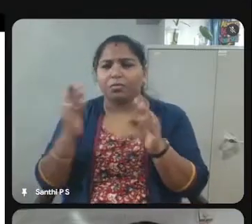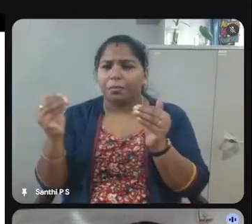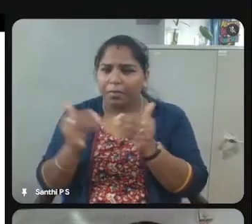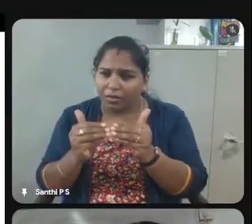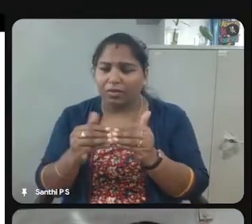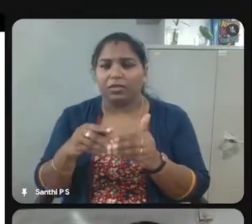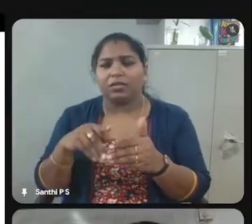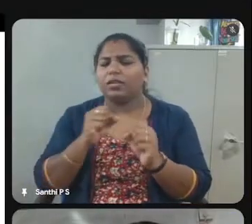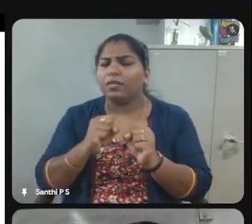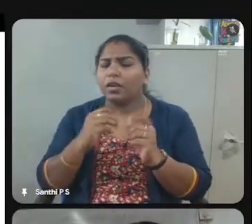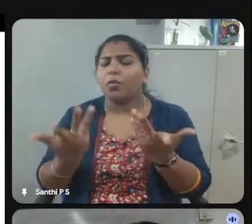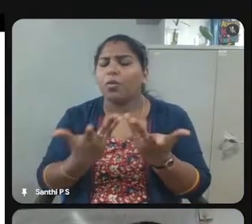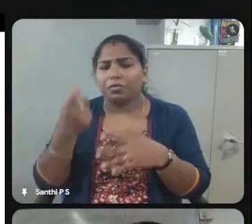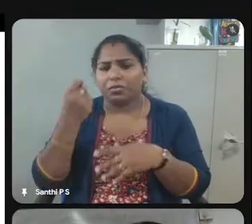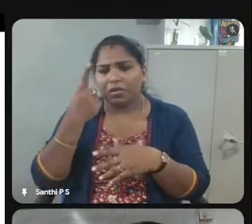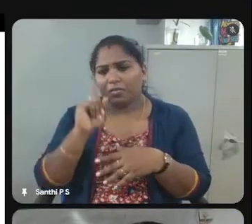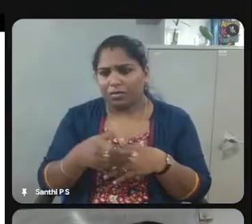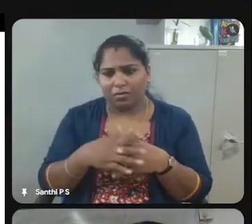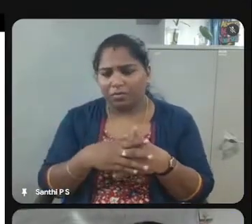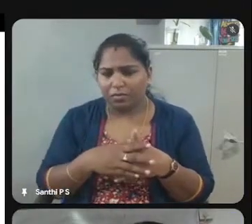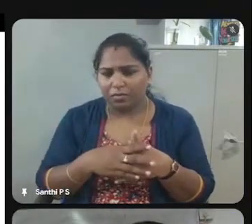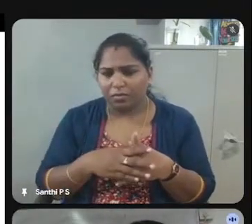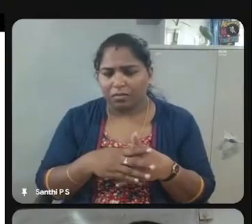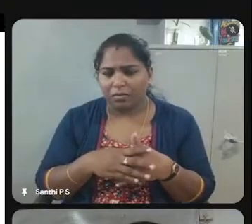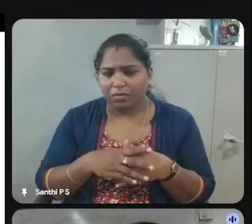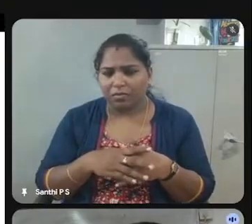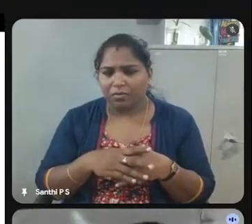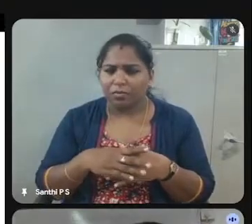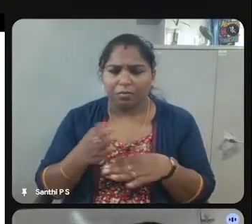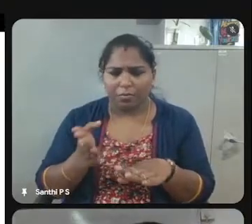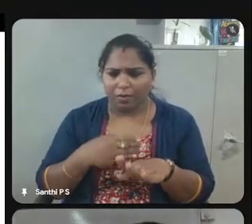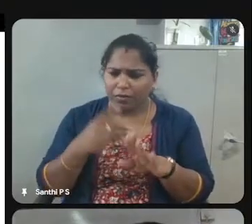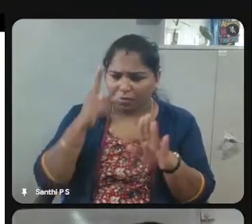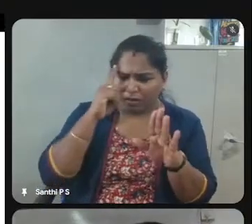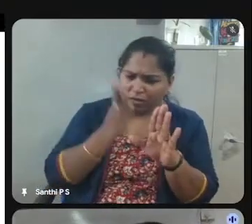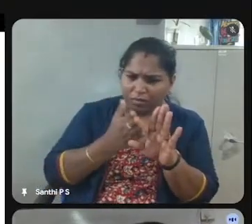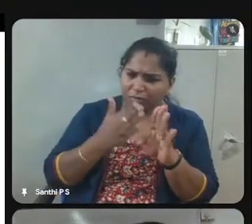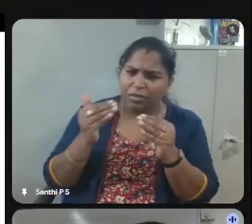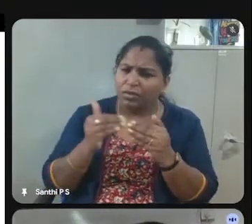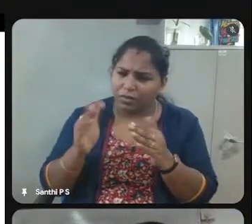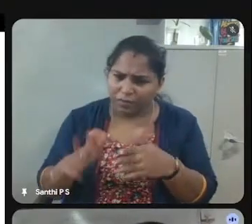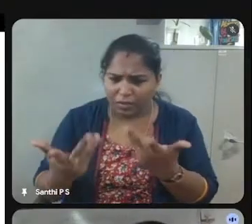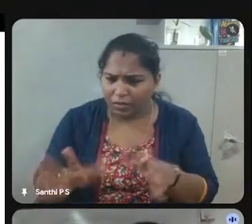ബുദ്ധിമുട്ടെന്ന് അറിയുന്നതായിരിക്കും നല്ലതെന്ന് തോന്നുന്നു കേട്ടോ. കാണിച്ചിട്ടുണ്ട്, എന്തോ